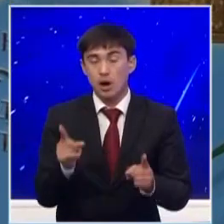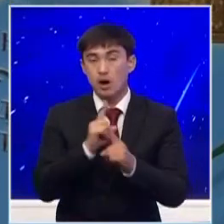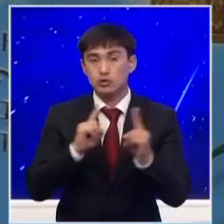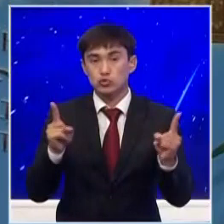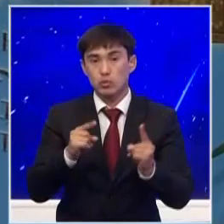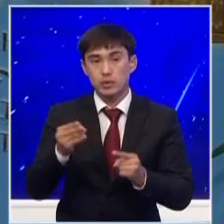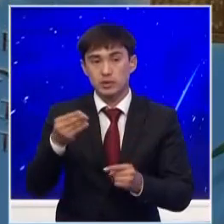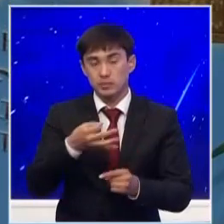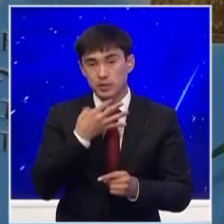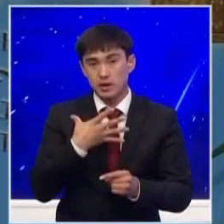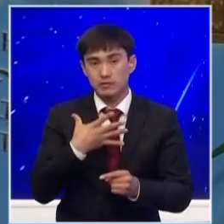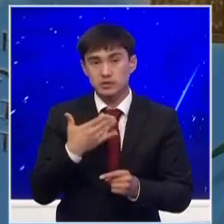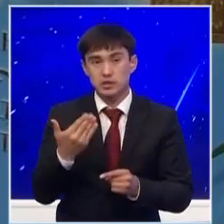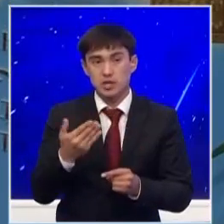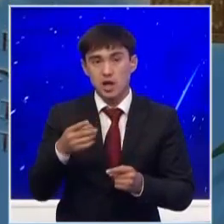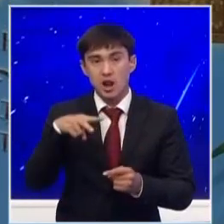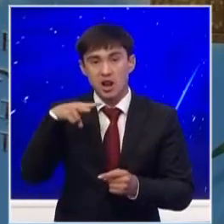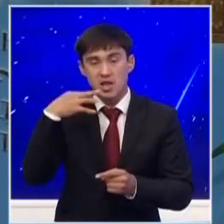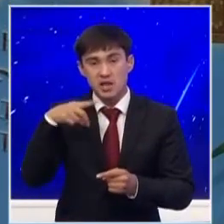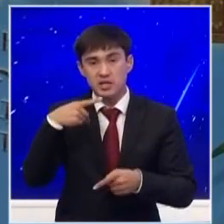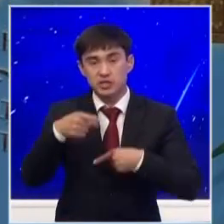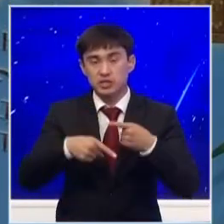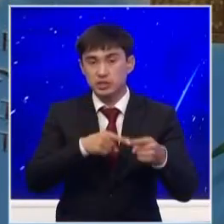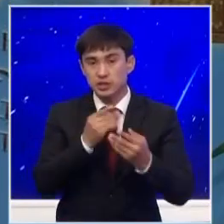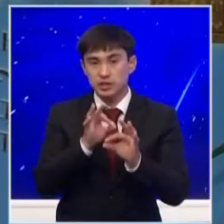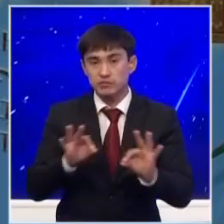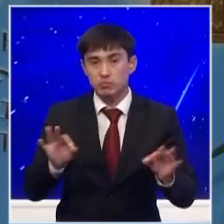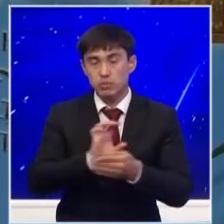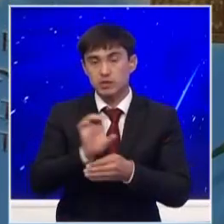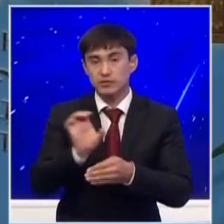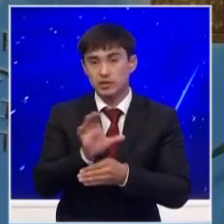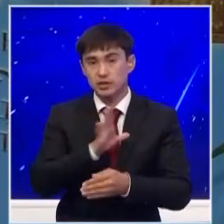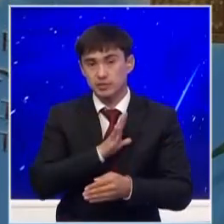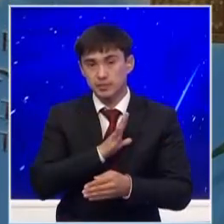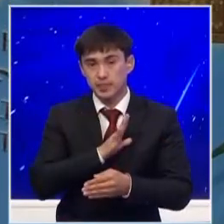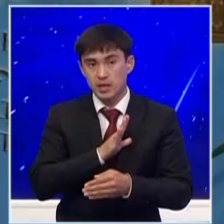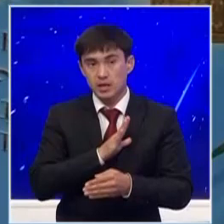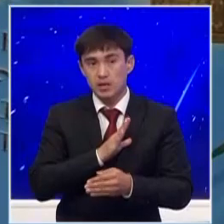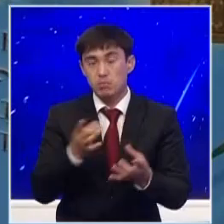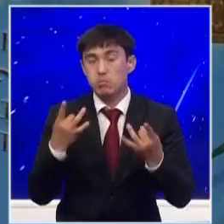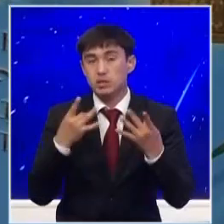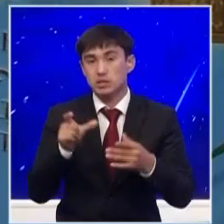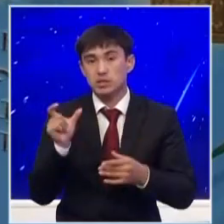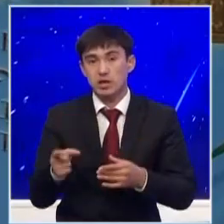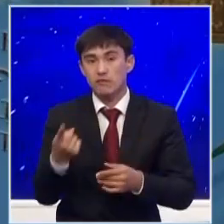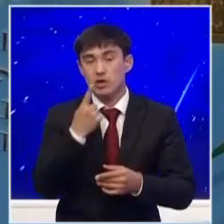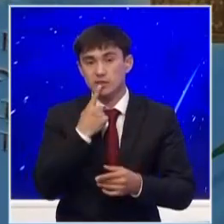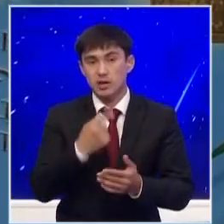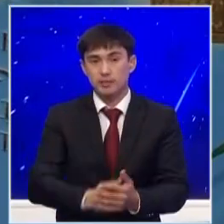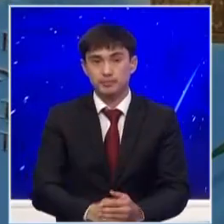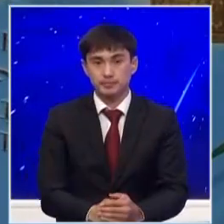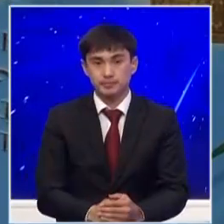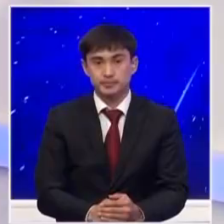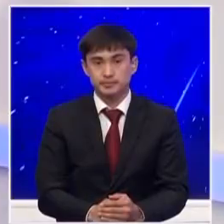особенно нам нравятся его лирические произведения. И простота его языка.